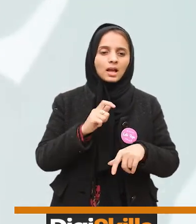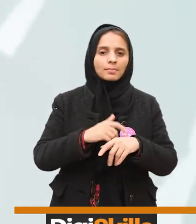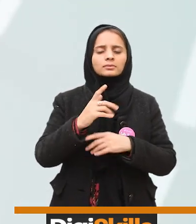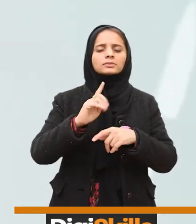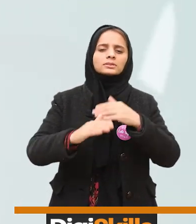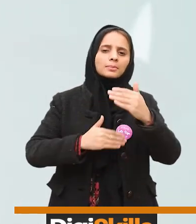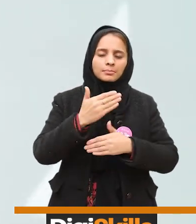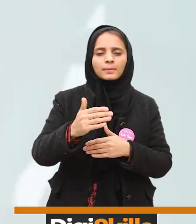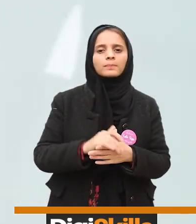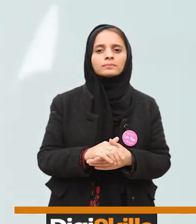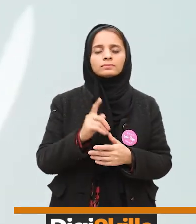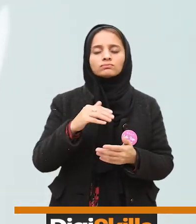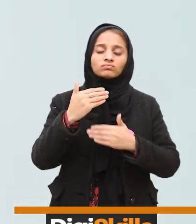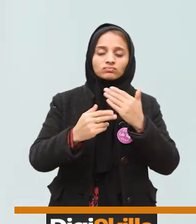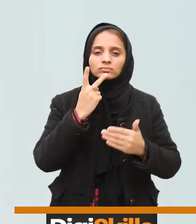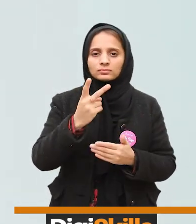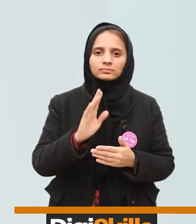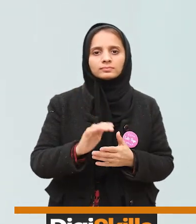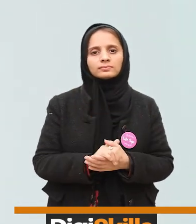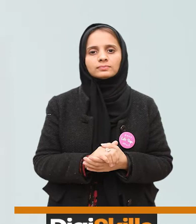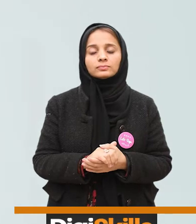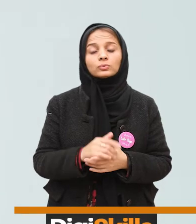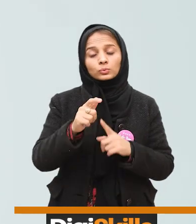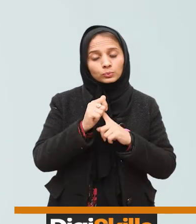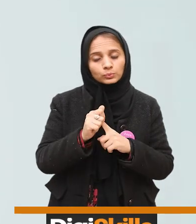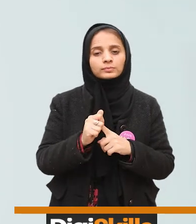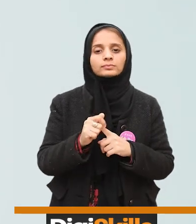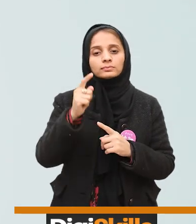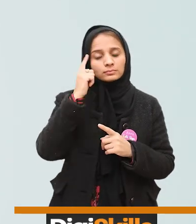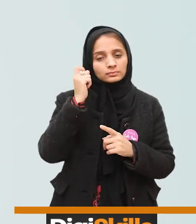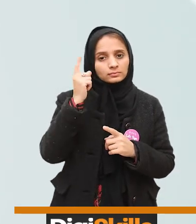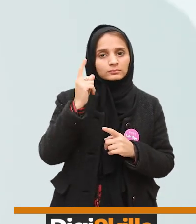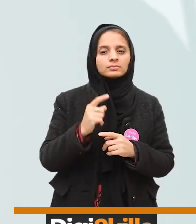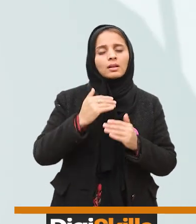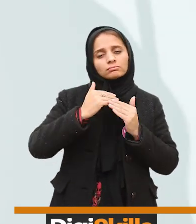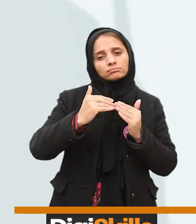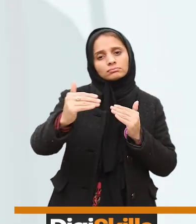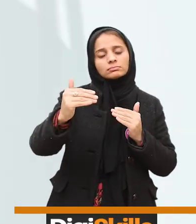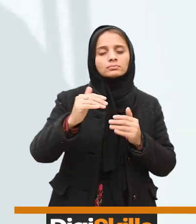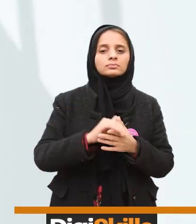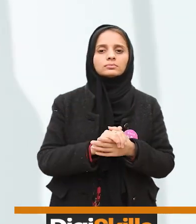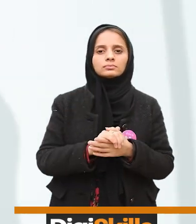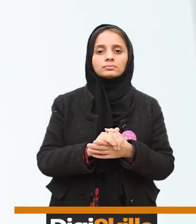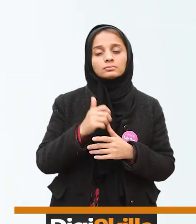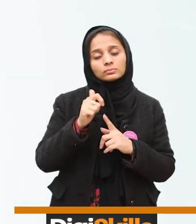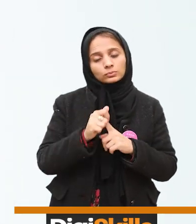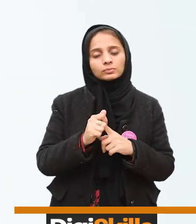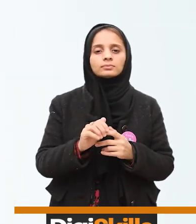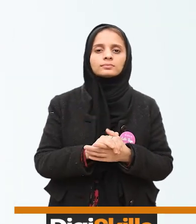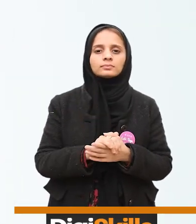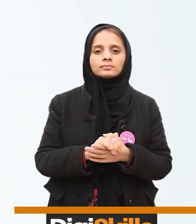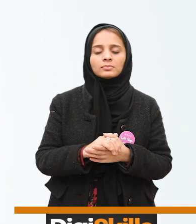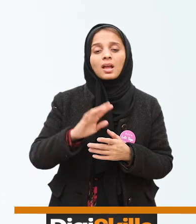جو تھوڑا سال گزرنے کے بعد آپ پہ بھی آئے گا۔ ضروری یہ ہے کہ ریٹینڈ کلائنٹس